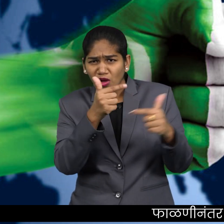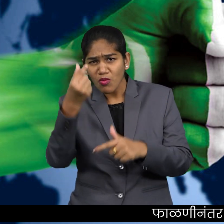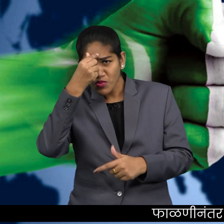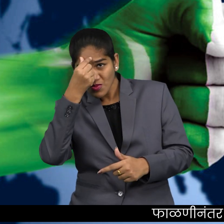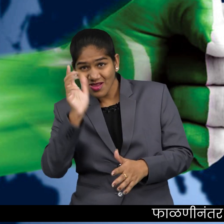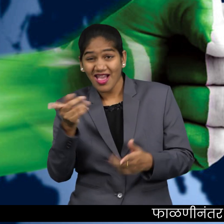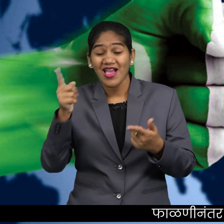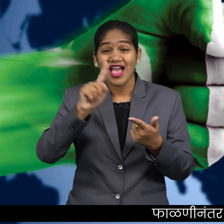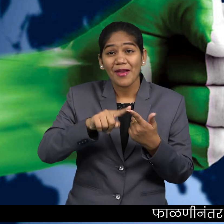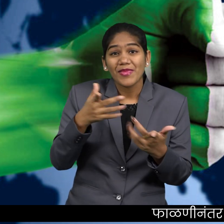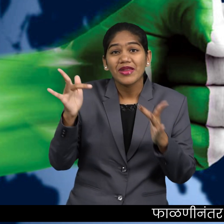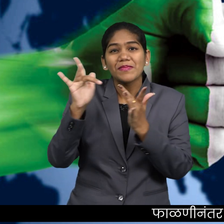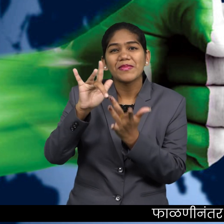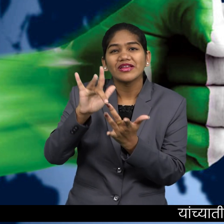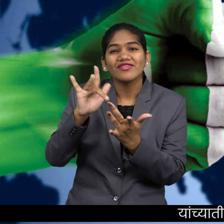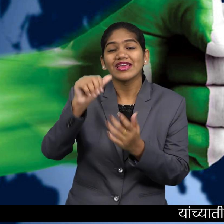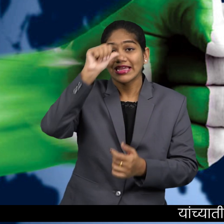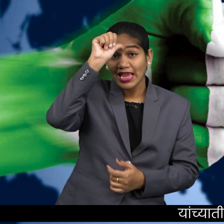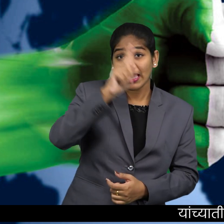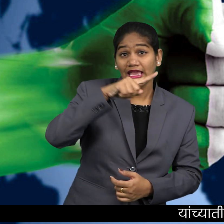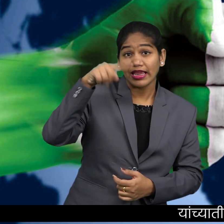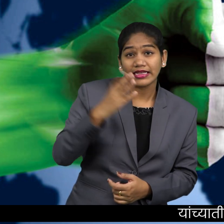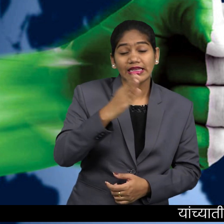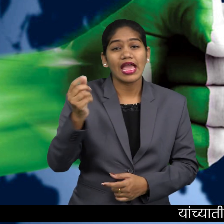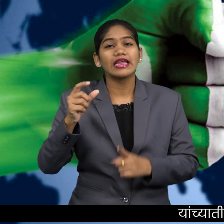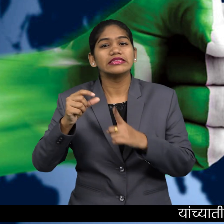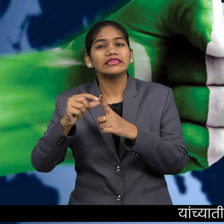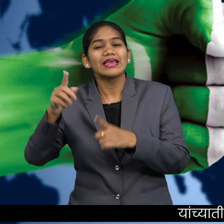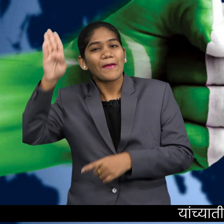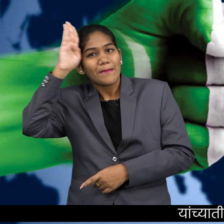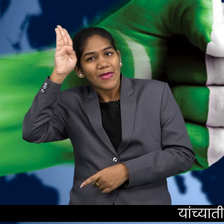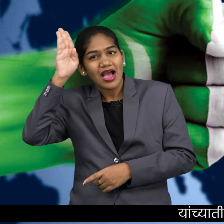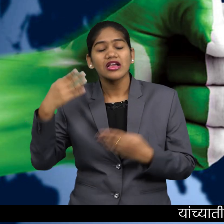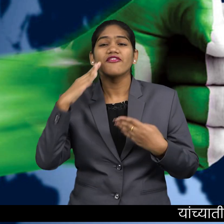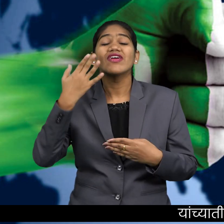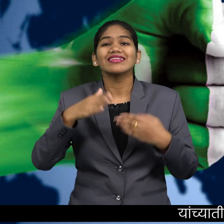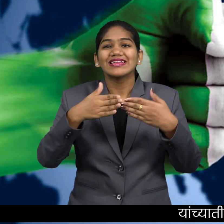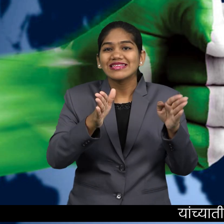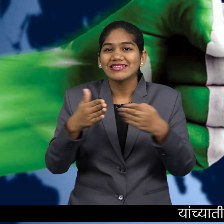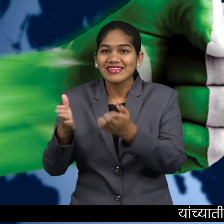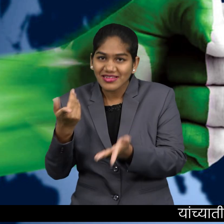फाळणीनंतर भारत आणि पाकिस्तान यांच्यातील संघर्ष सुरूच आहे.